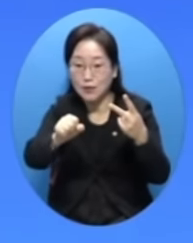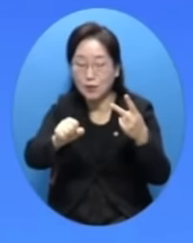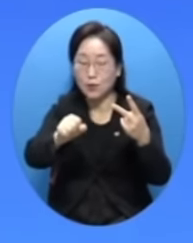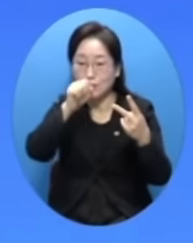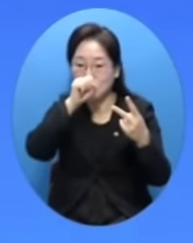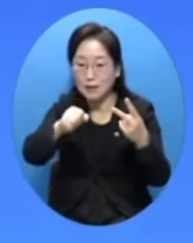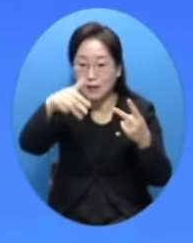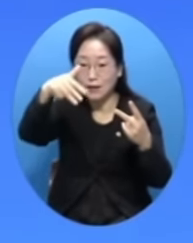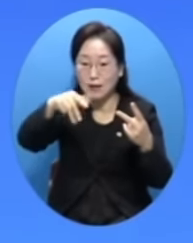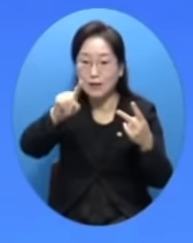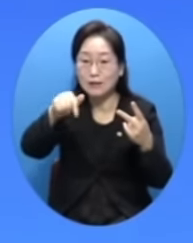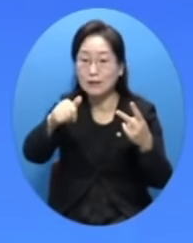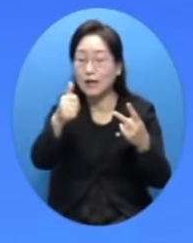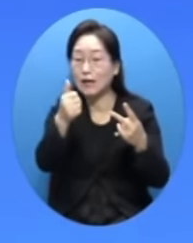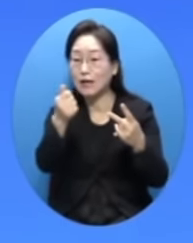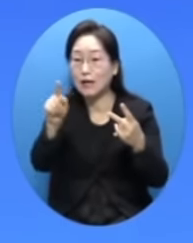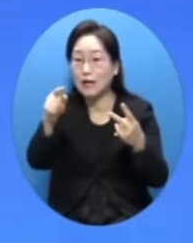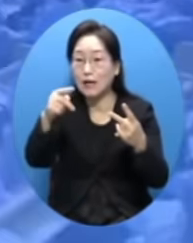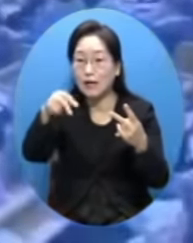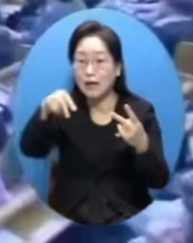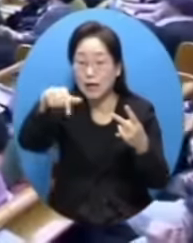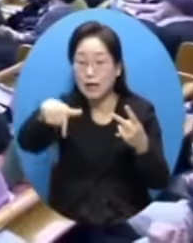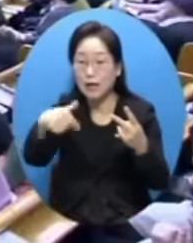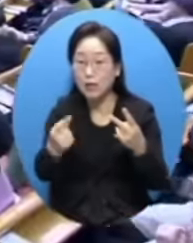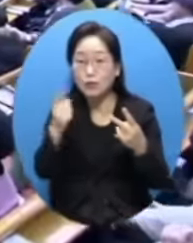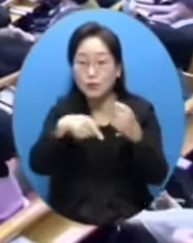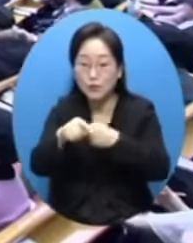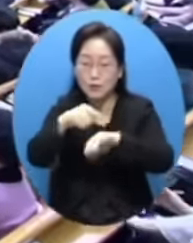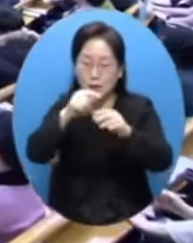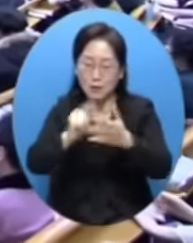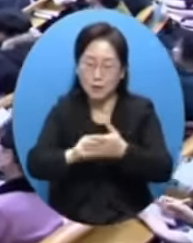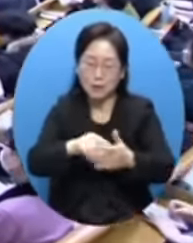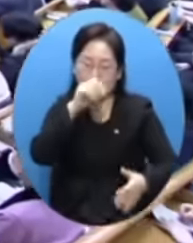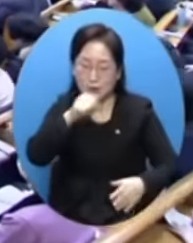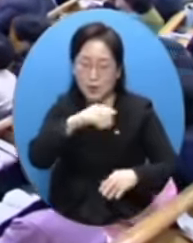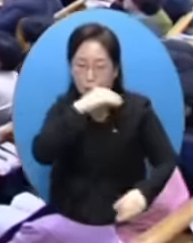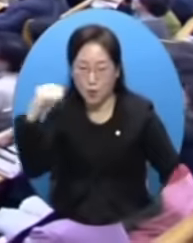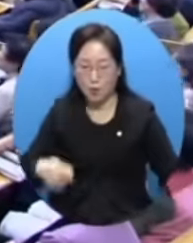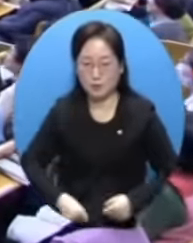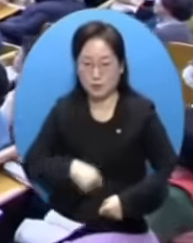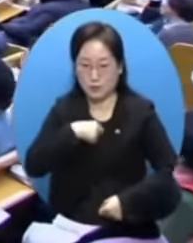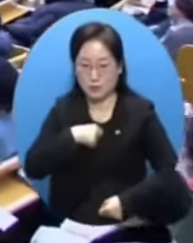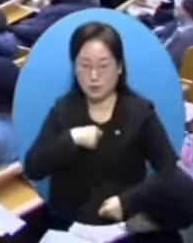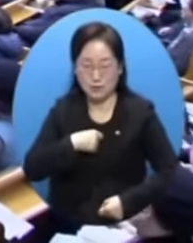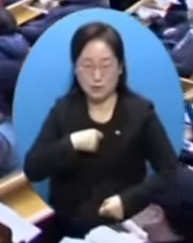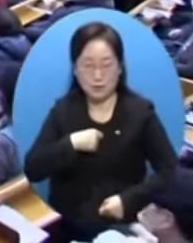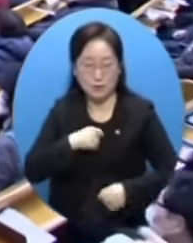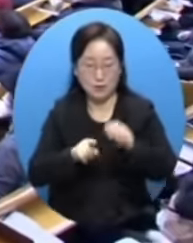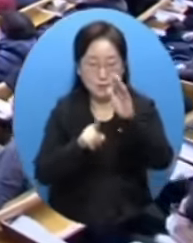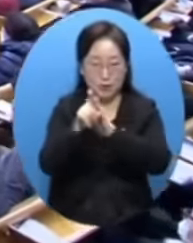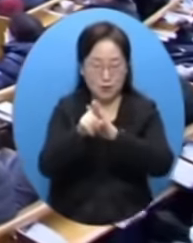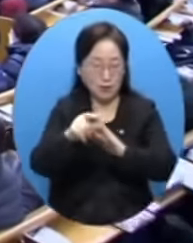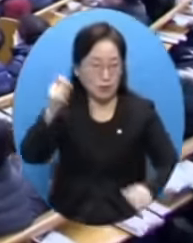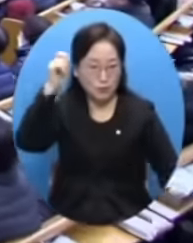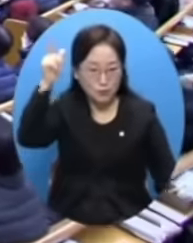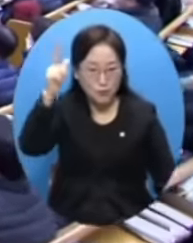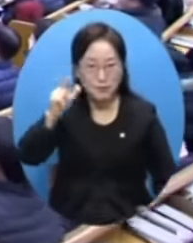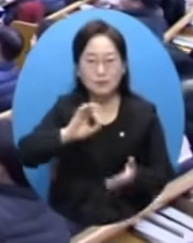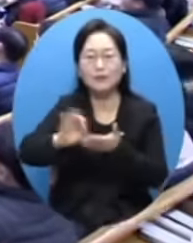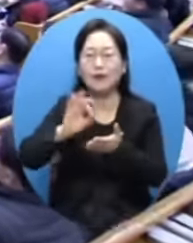착하고 말은 마음이 착하고 올바르고 정직하다 또 탁월하고 우수하며 쓸모 있다 이런